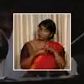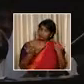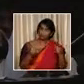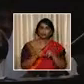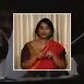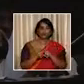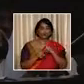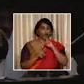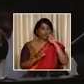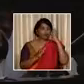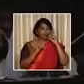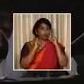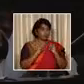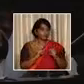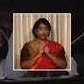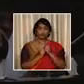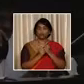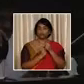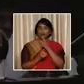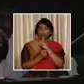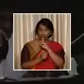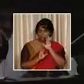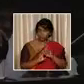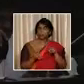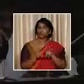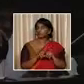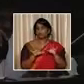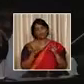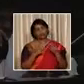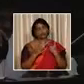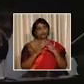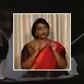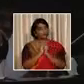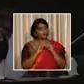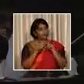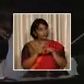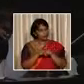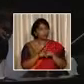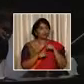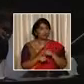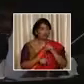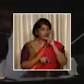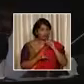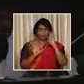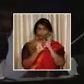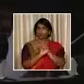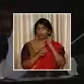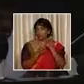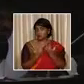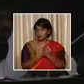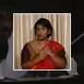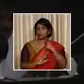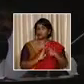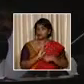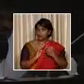குற்றவியல் நீதிமன்றமாக இருக்கலாம், ஏதோ ஒரு வகையில் இந்த உண்மைகள் வெளியிலே வர வேண்டும். இலங்கையிலே இது நீதியாக கிடைக்காது, இலங்கையிலே இந்த விசாரணை